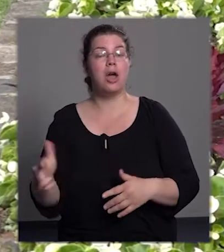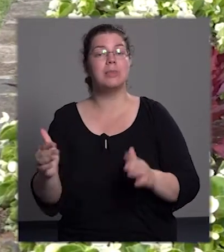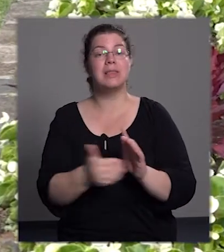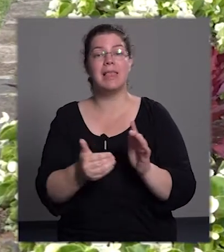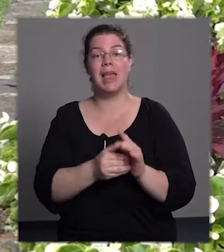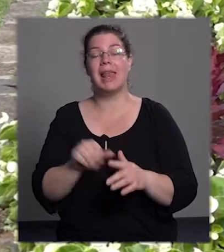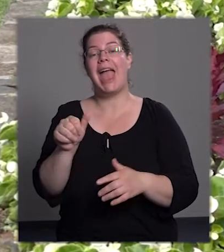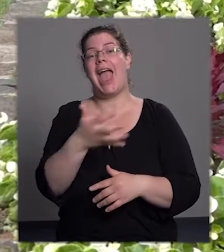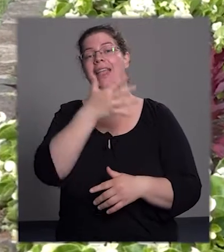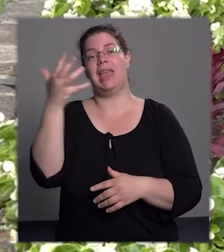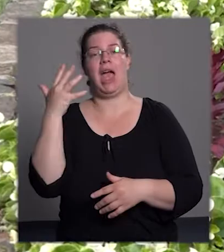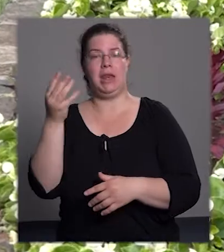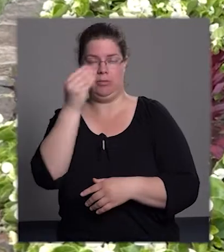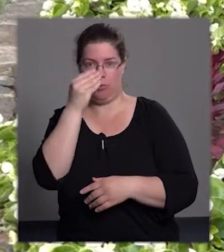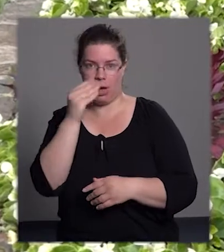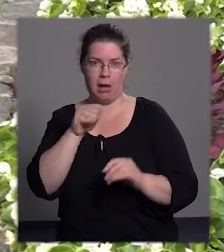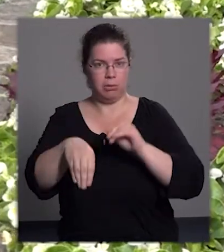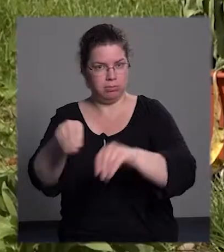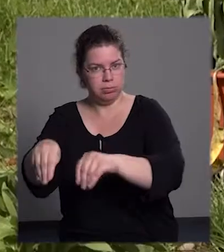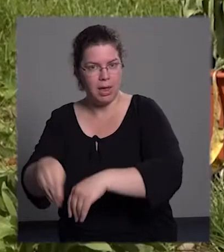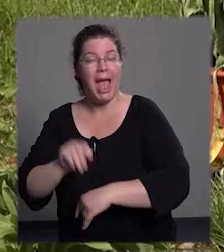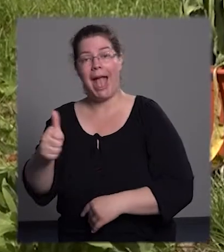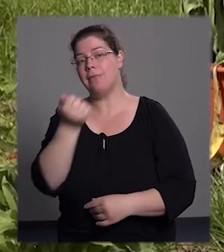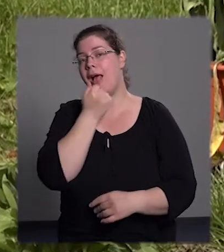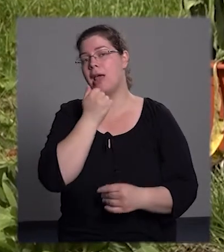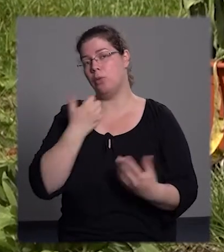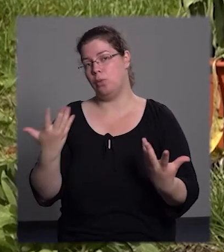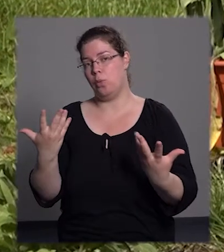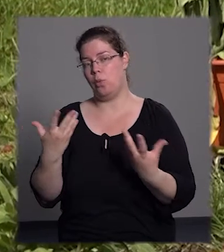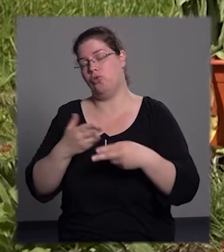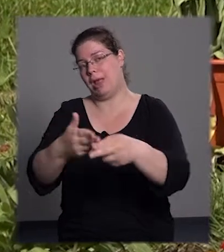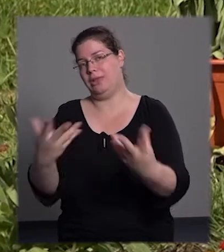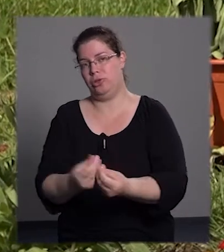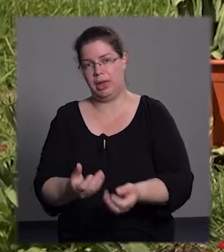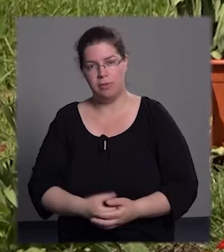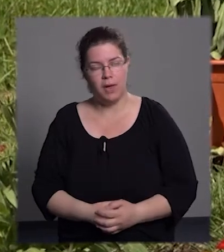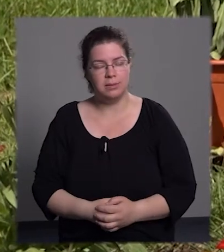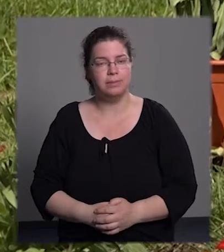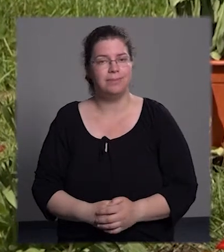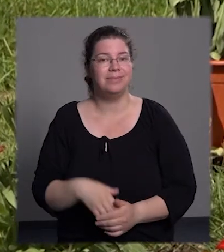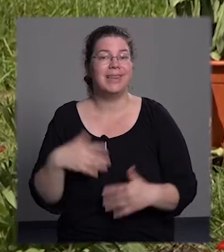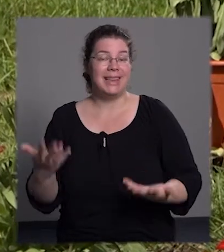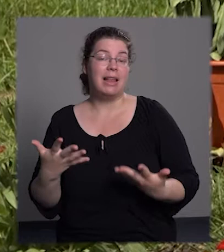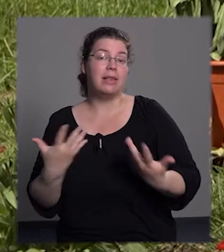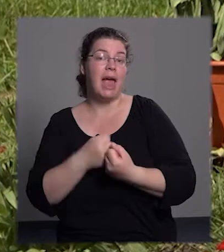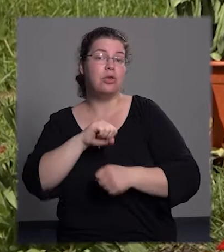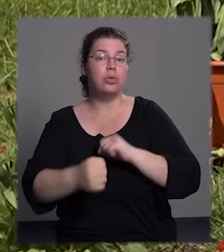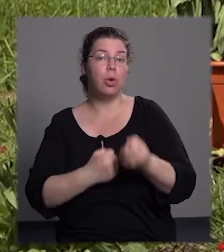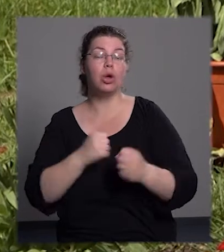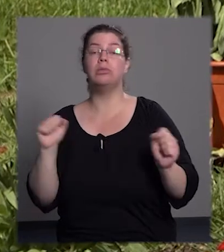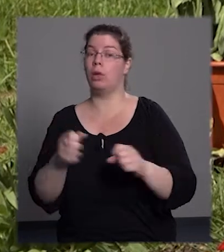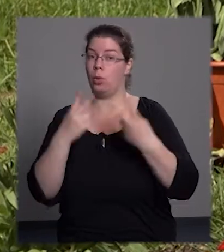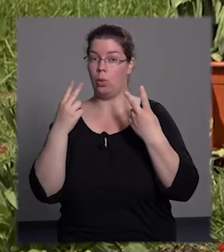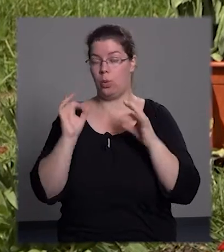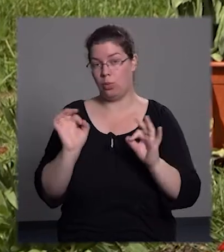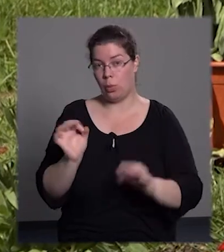most elültetésre egy vállalkozó segítségével. Tehát az együttműködés az nagyon jó volt,